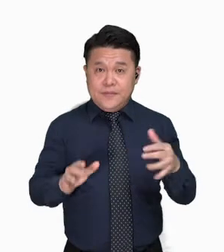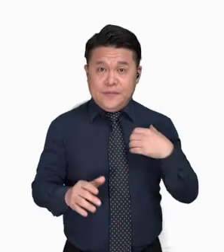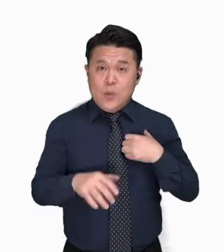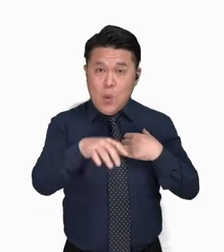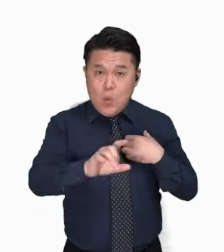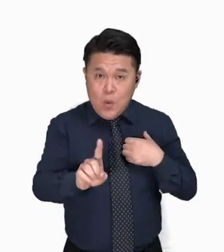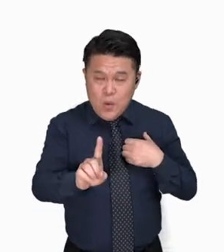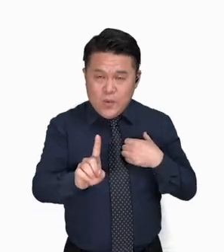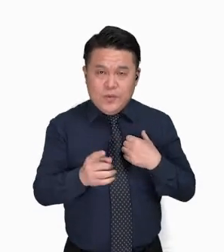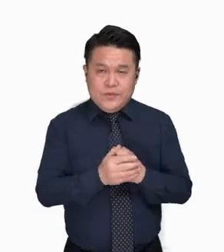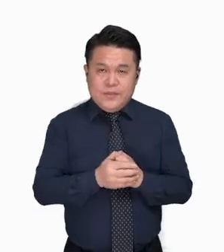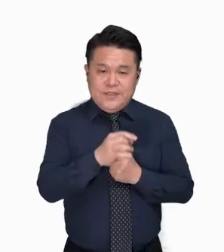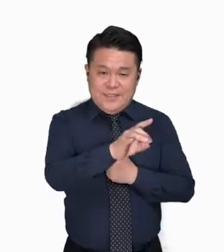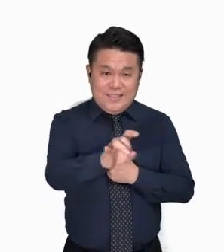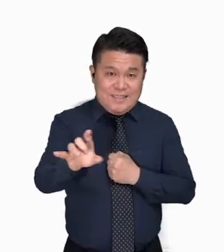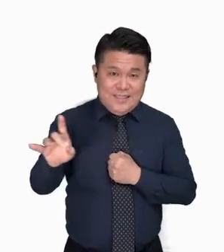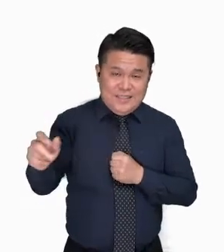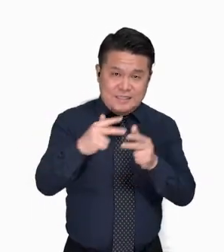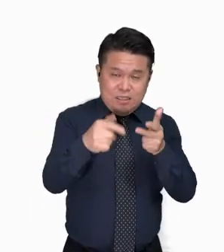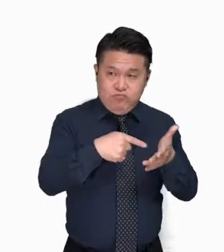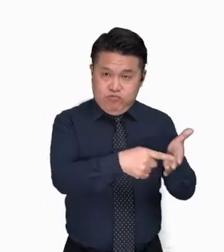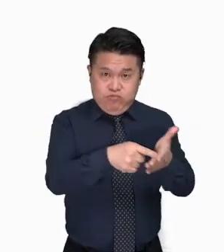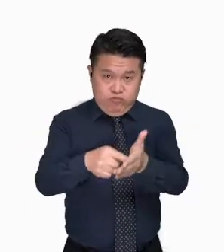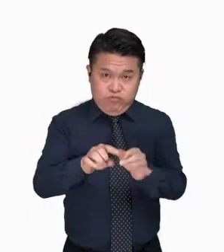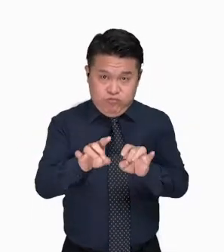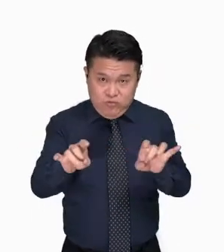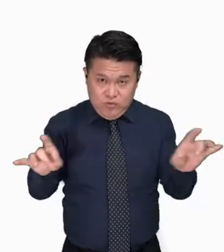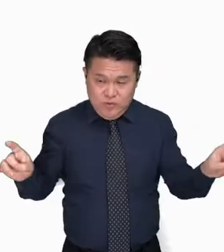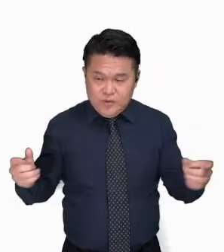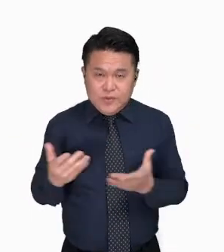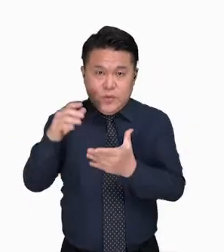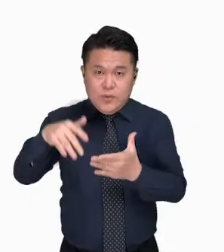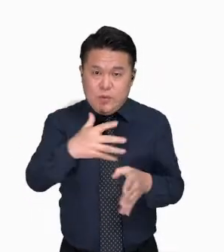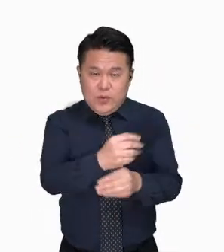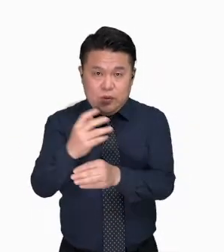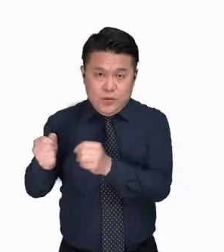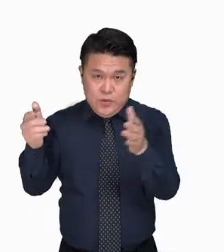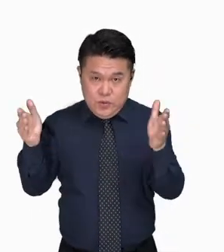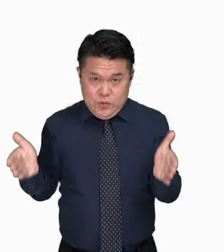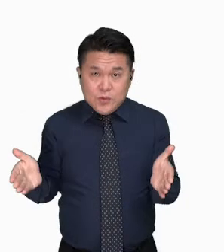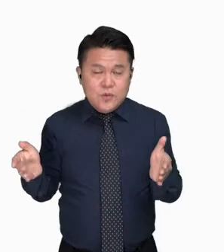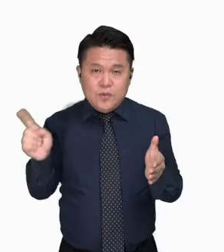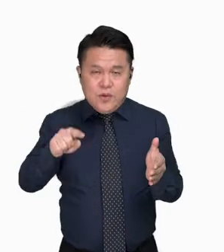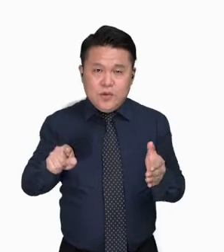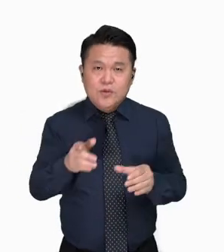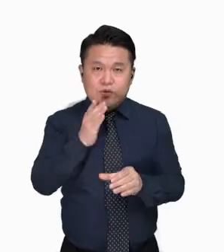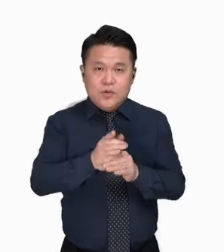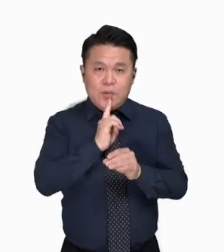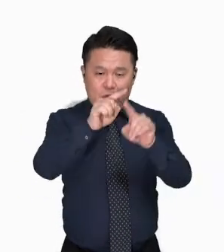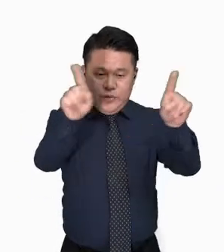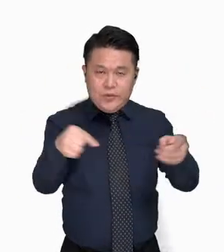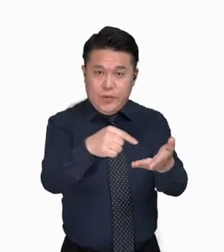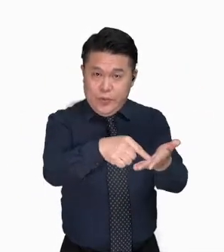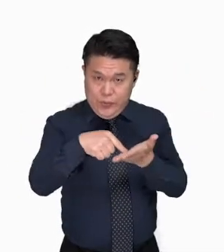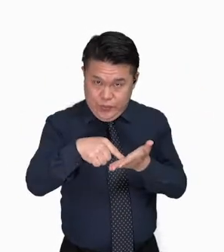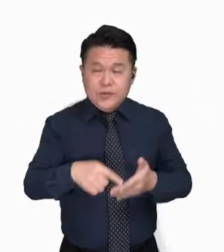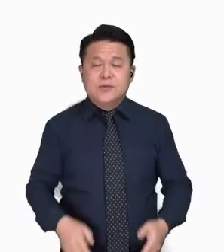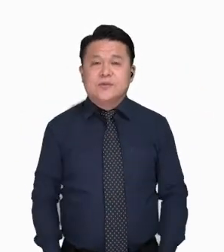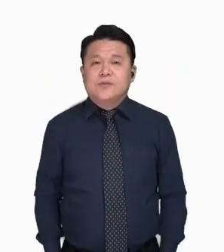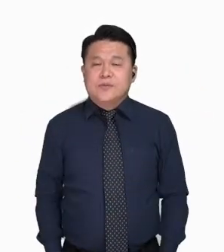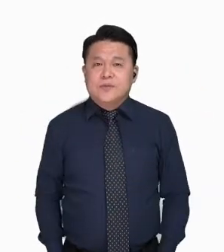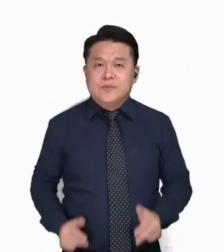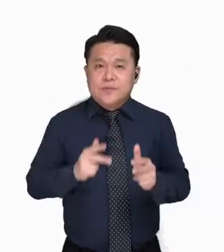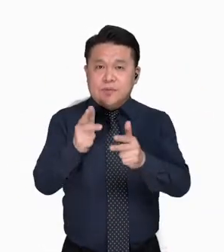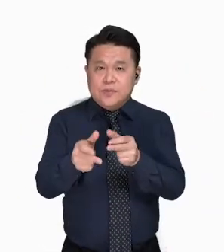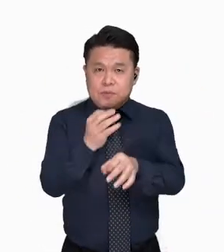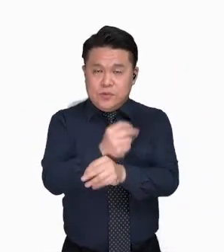이제 수행기관은 각 수행기관별 사업을 진행하고 개발원이 정하는 기한 내에 중간보고서를 제출하게 됩니다.